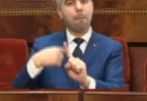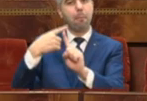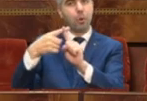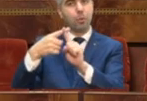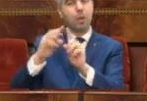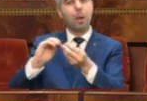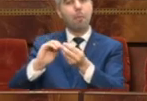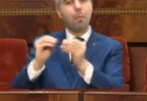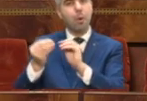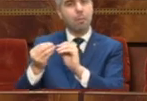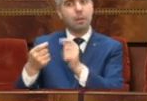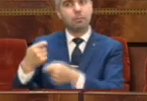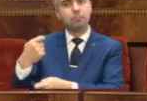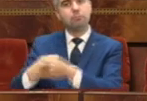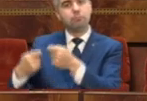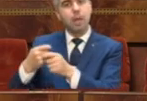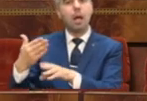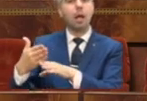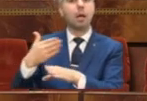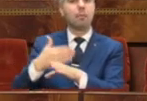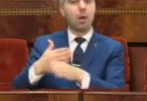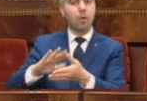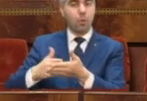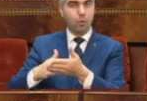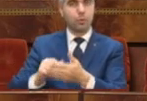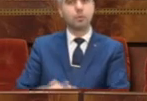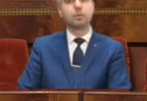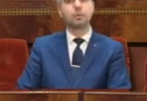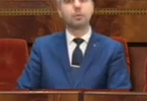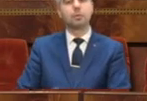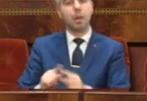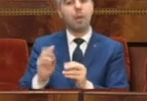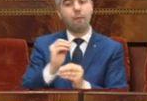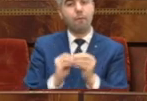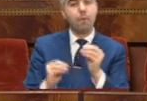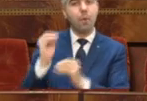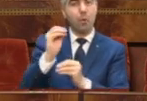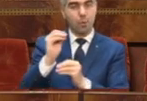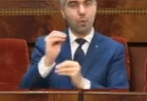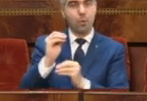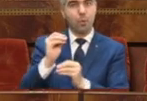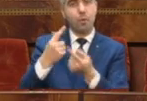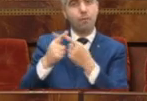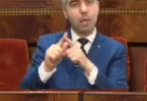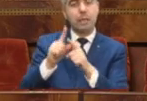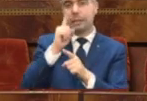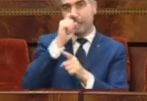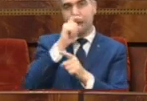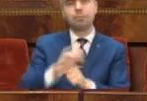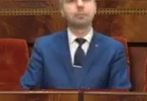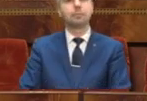المشاكل الاقتصادية اللي كانت من قبل، وإذا الشيء الذي زاد الأمر يعني سوءا.